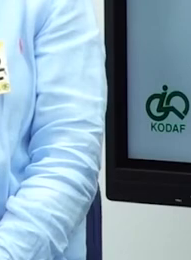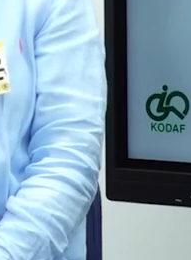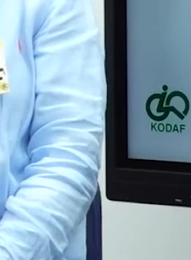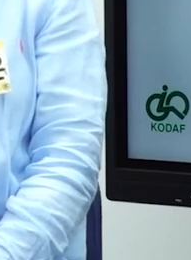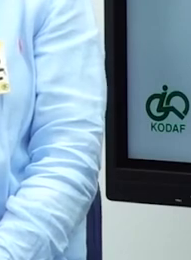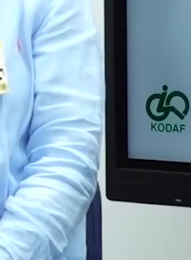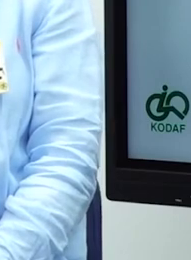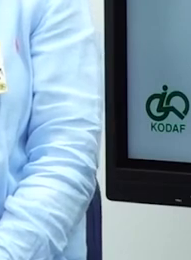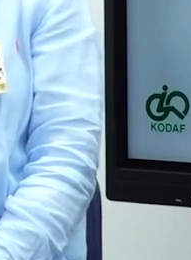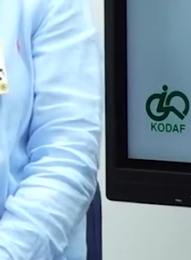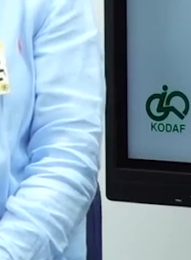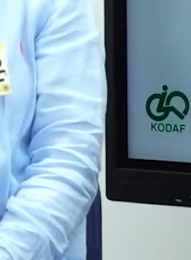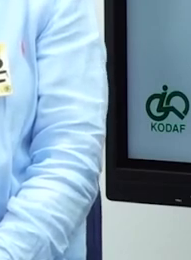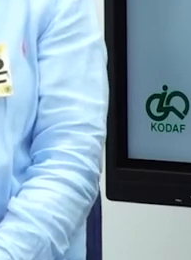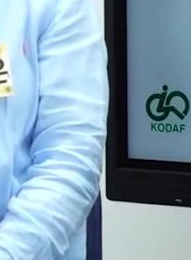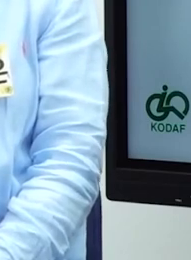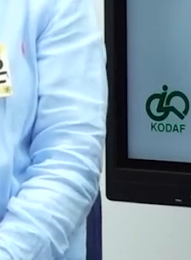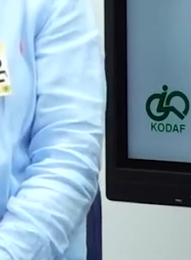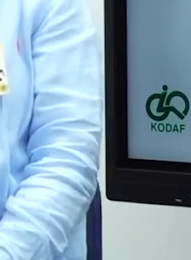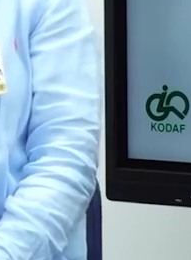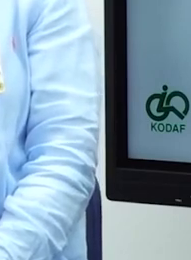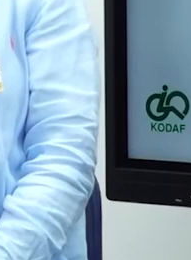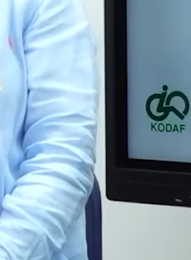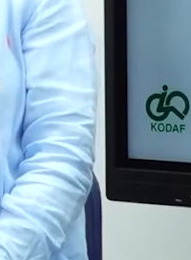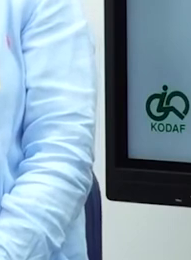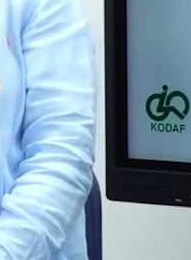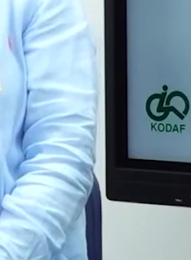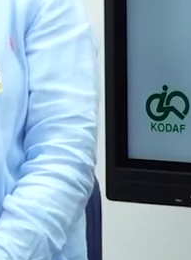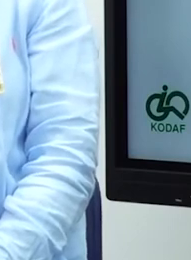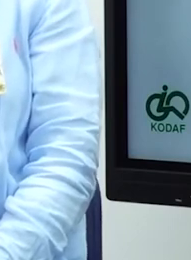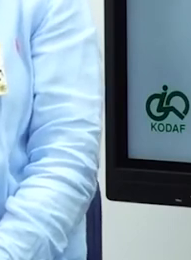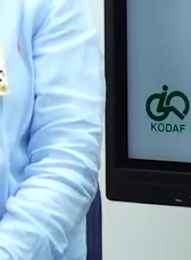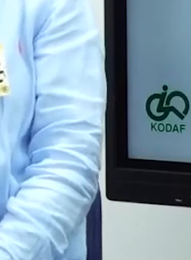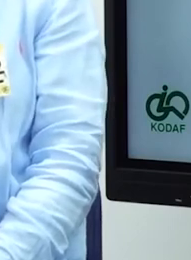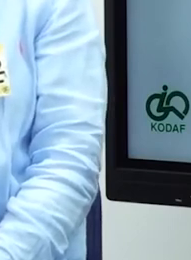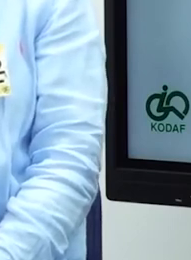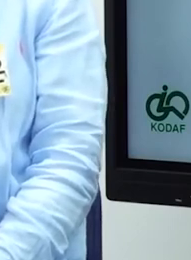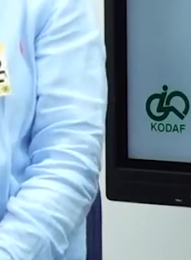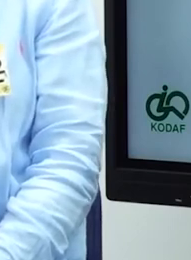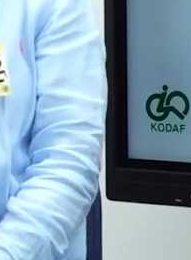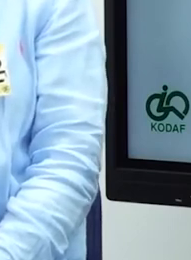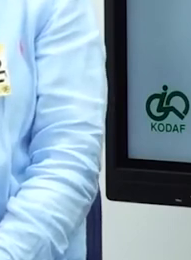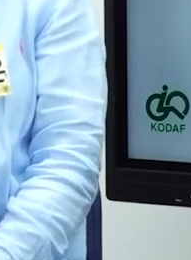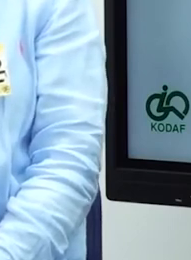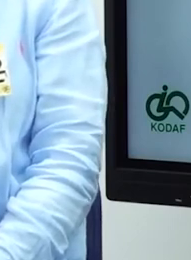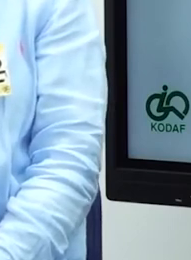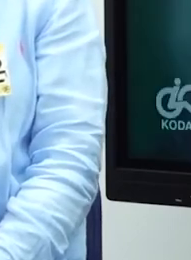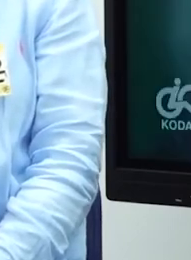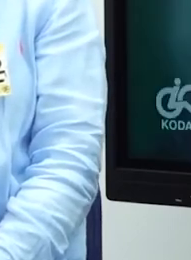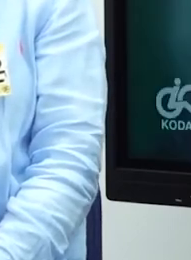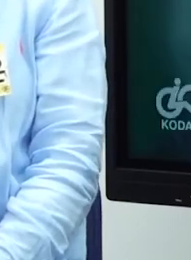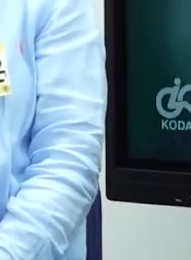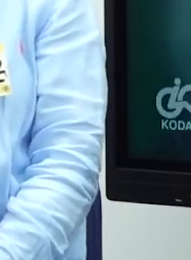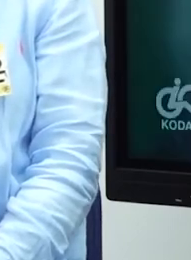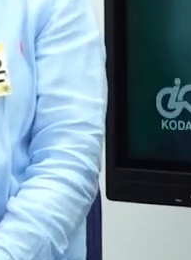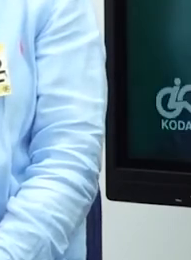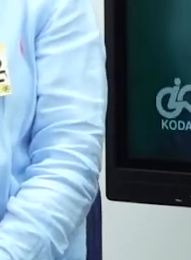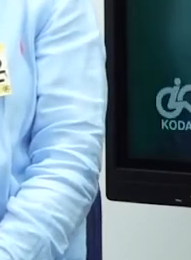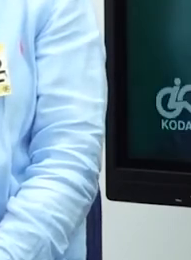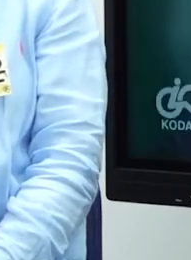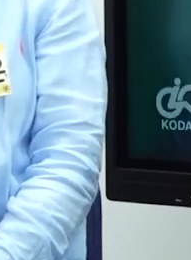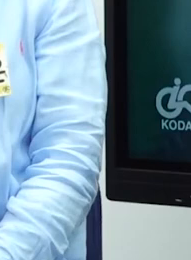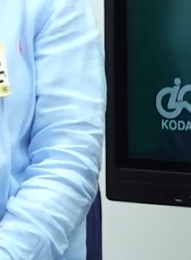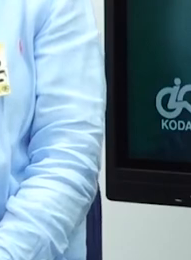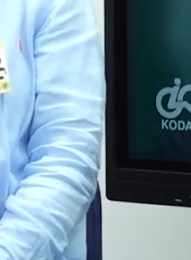만약에 이 사회에서 수어가 모두 지원이, 저의 언어로 모두 지원이 된다면 저는 장애인일까요?